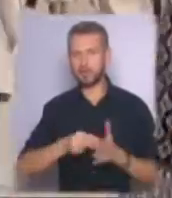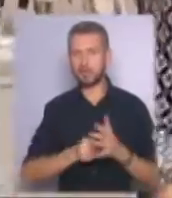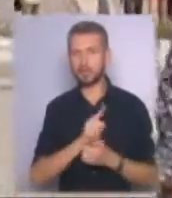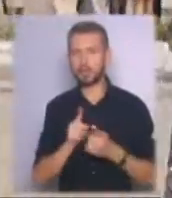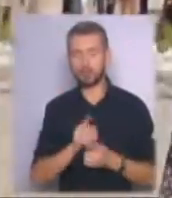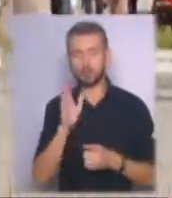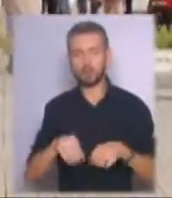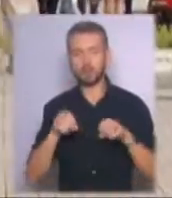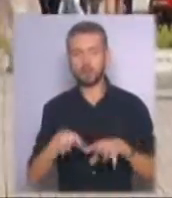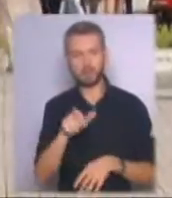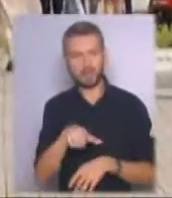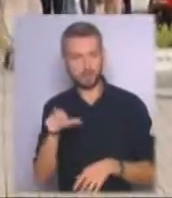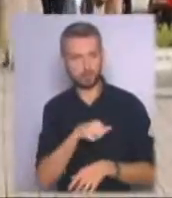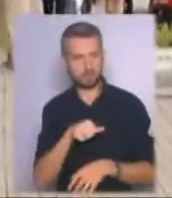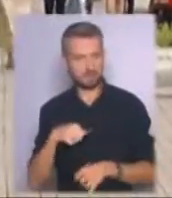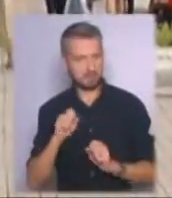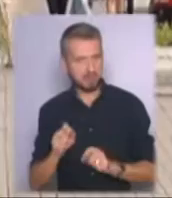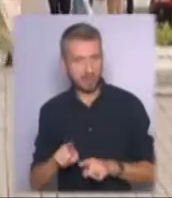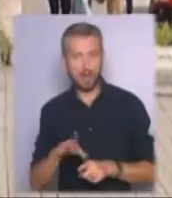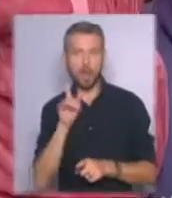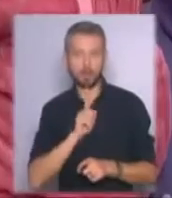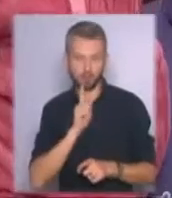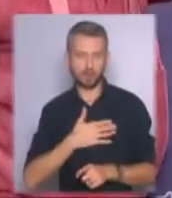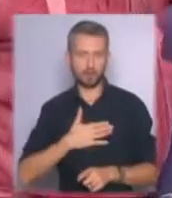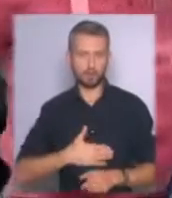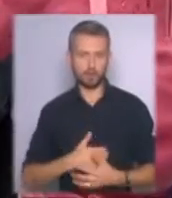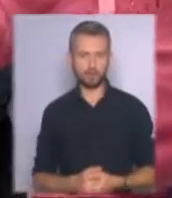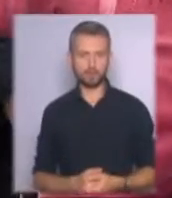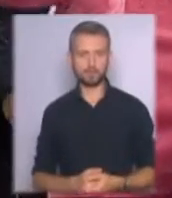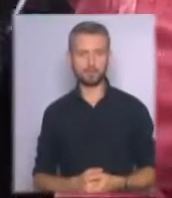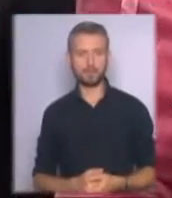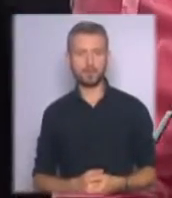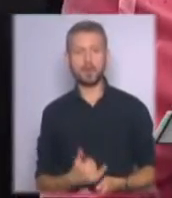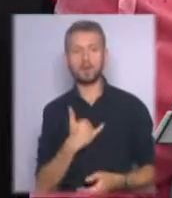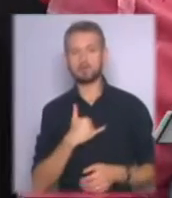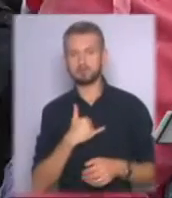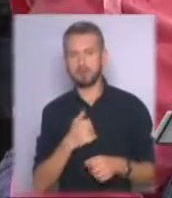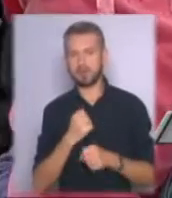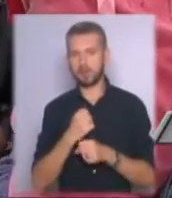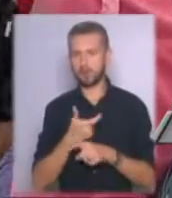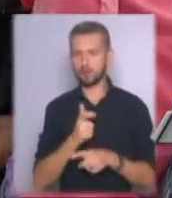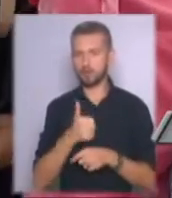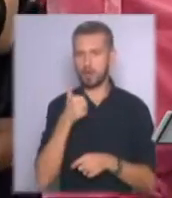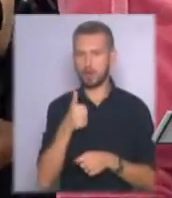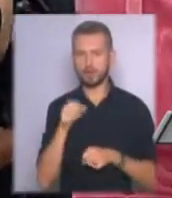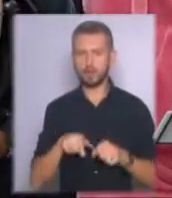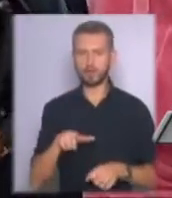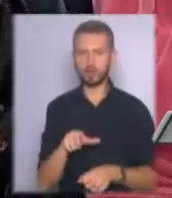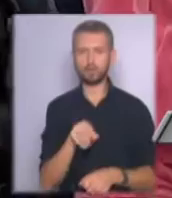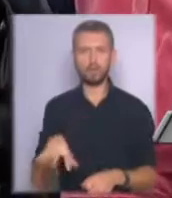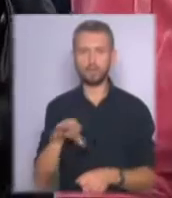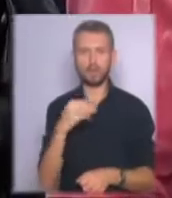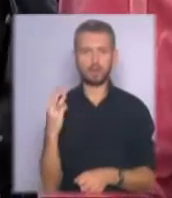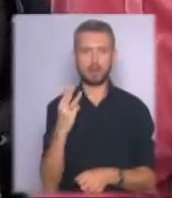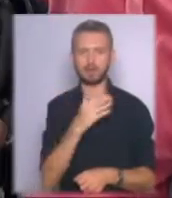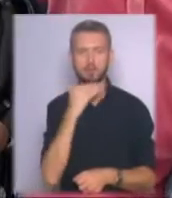виборці 25 жовтня. А поки ж з рушеннями у місті задоволені. У нас велодорожку дуже хорошу зробили по всій Троєщині. Вот.